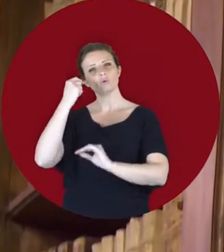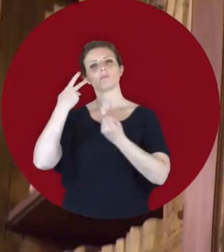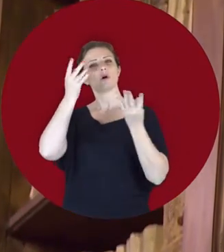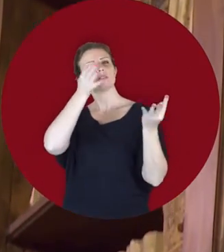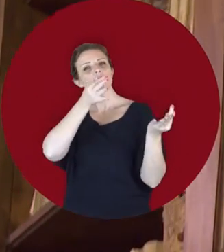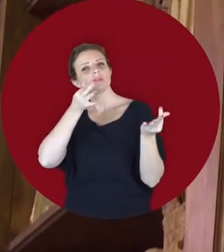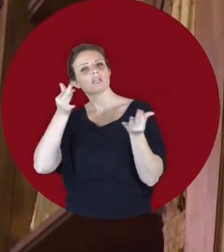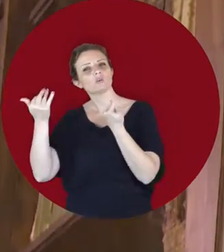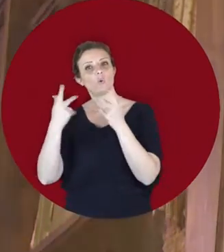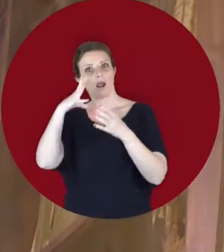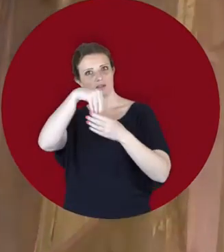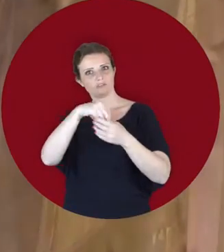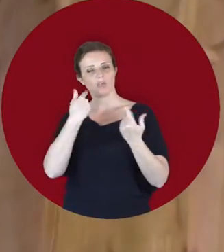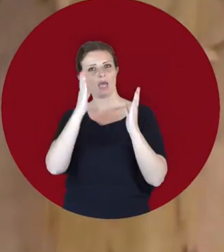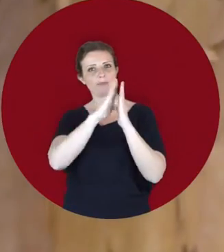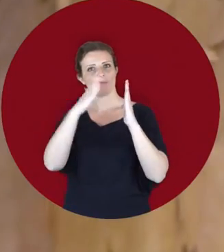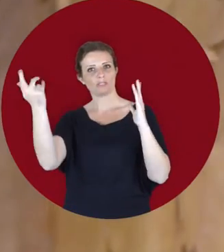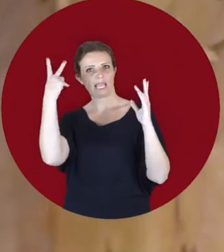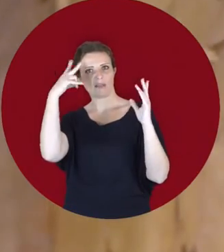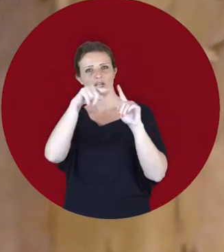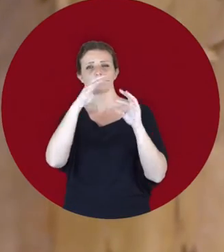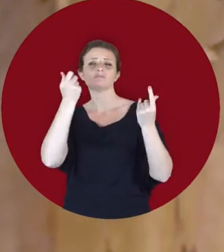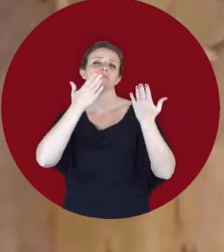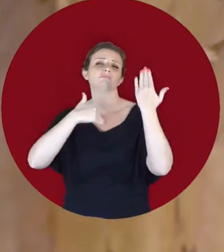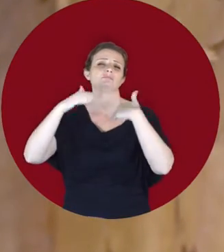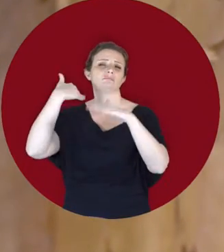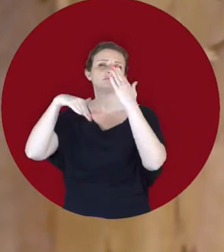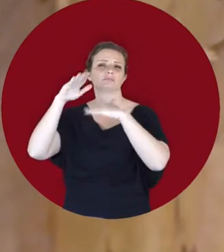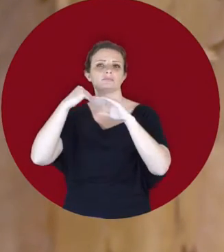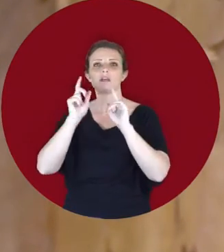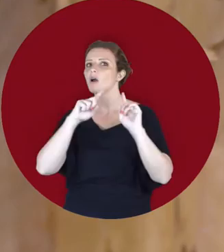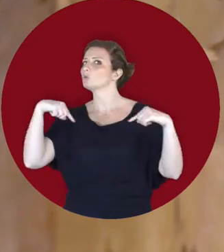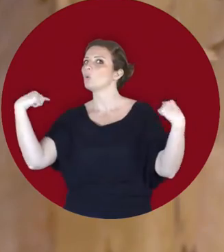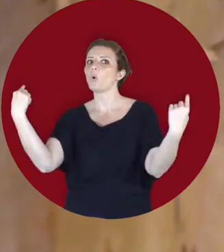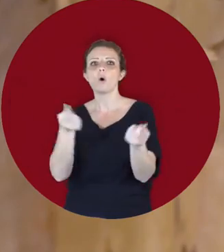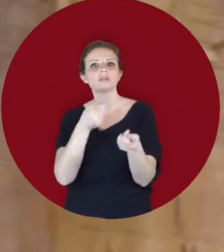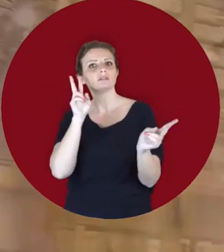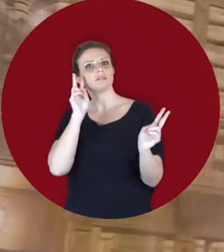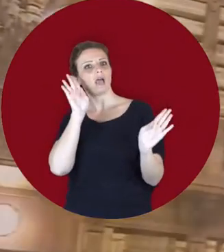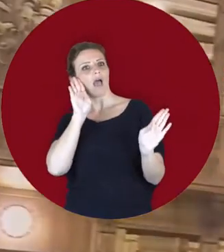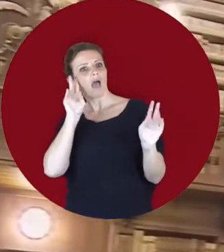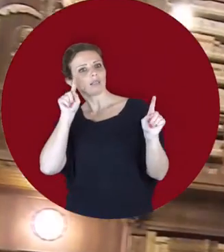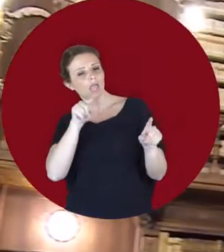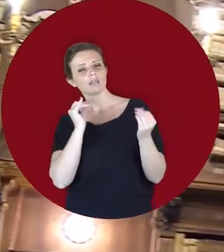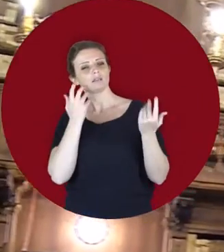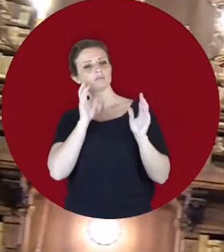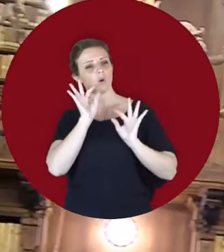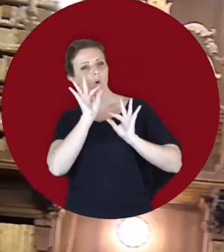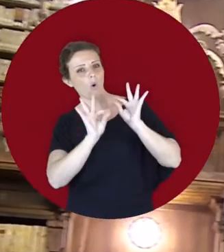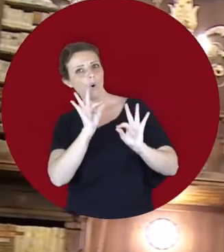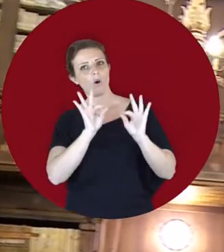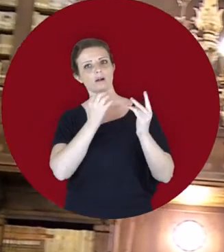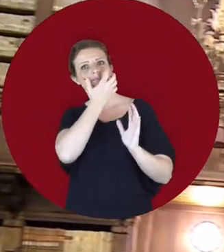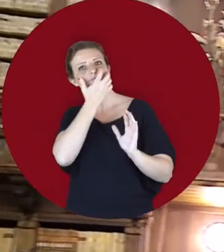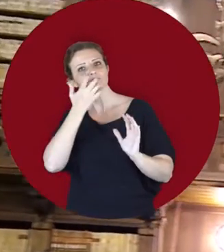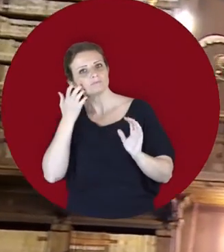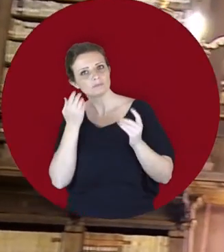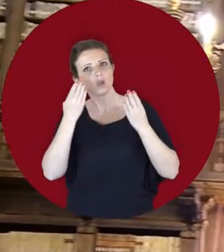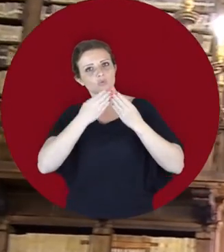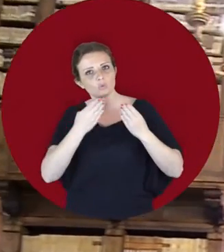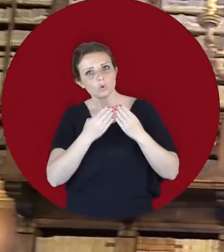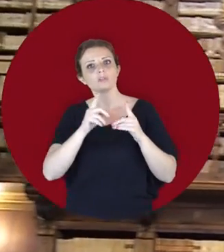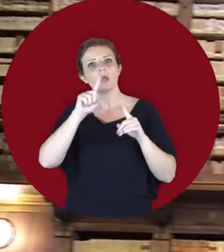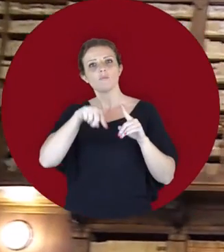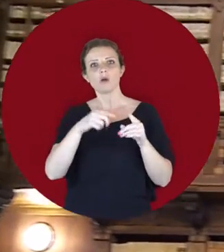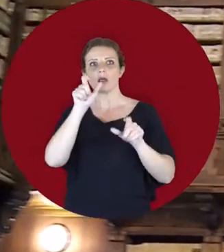L'altissima tradizione culturale e spirituale accumulata nella biblioteca veronese fin dai tempi più remoti fu oggetto di attenzioni, di cure,